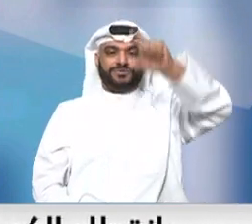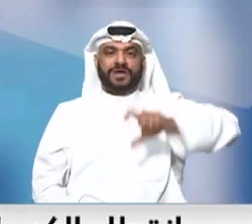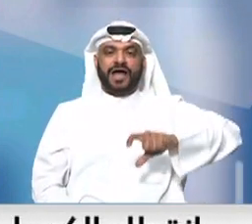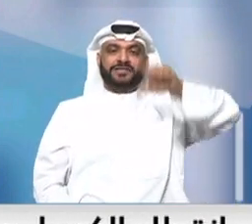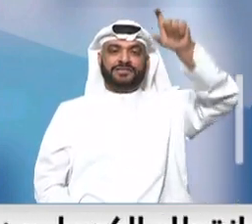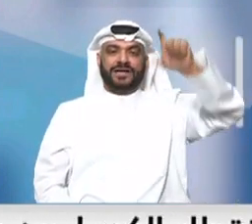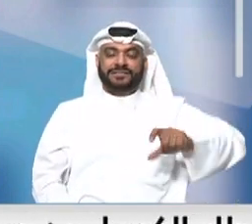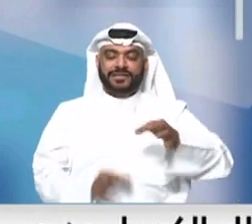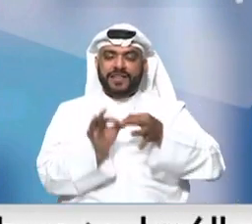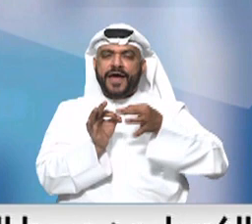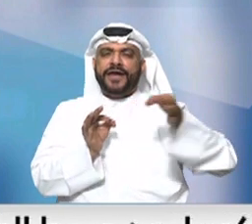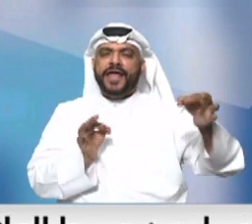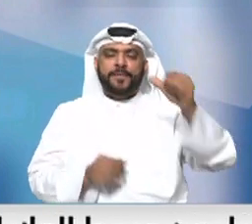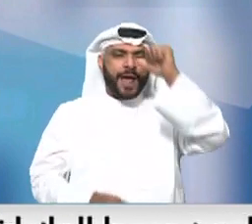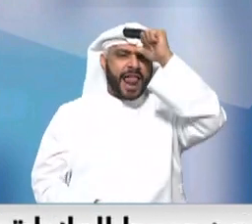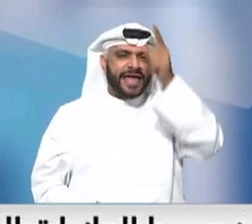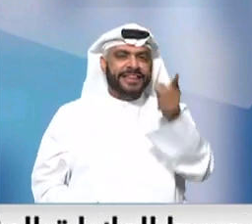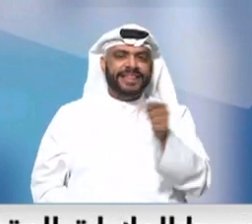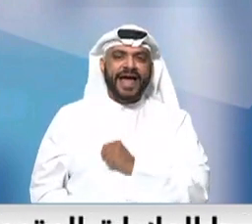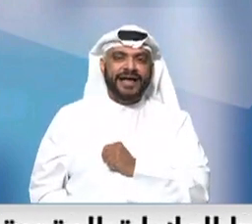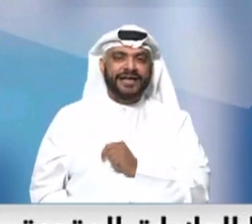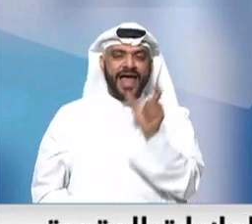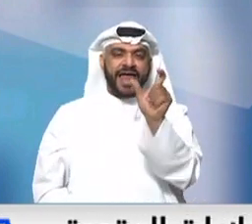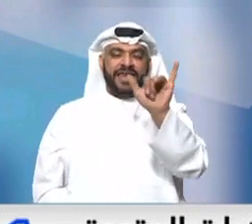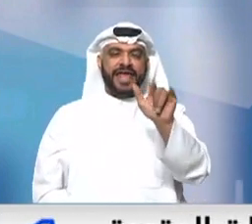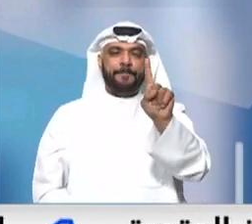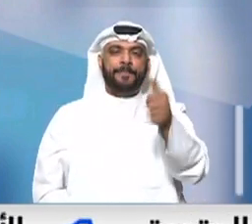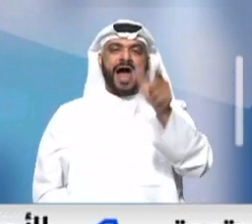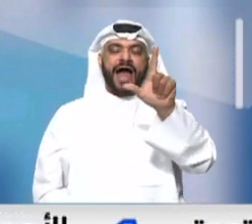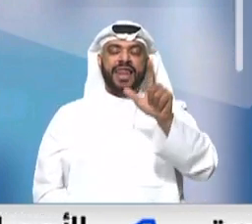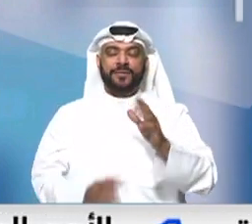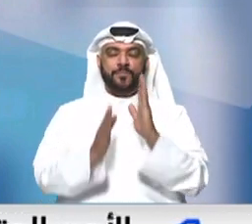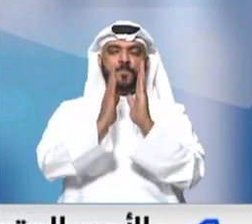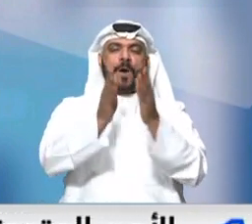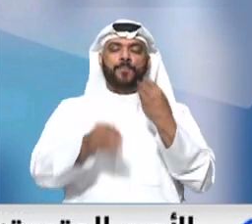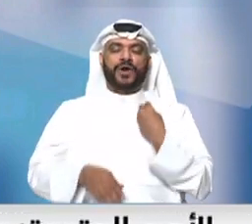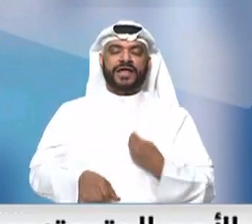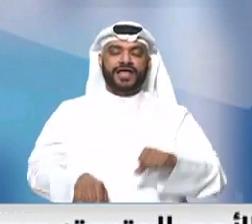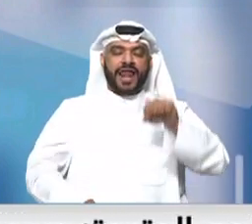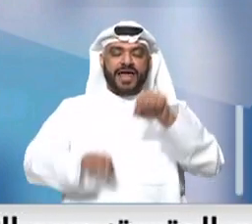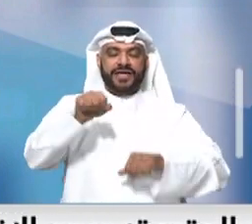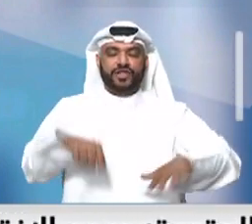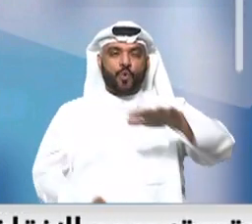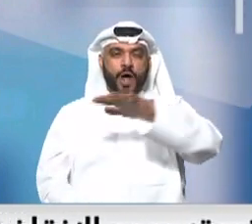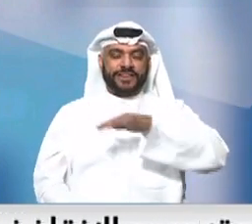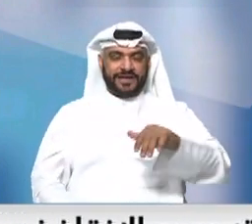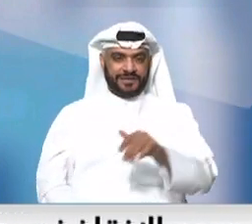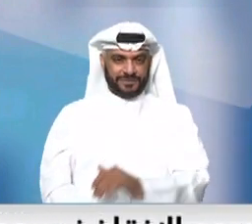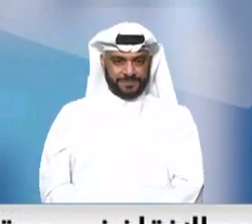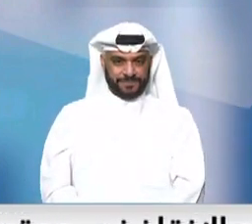الرئيس رام تشاندرا بوديل رئيس نيبال الصديقة بمناسبة العيد الوطني لبلاده.